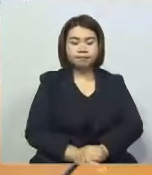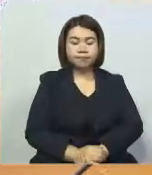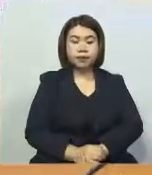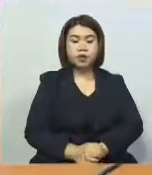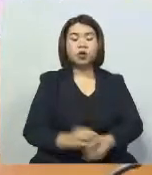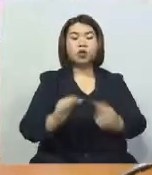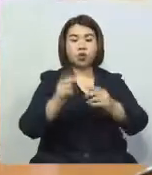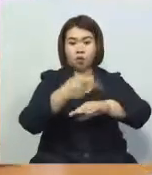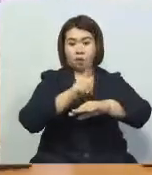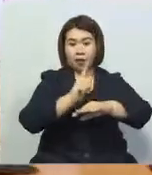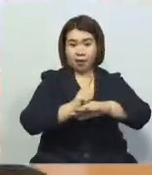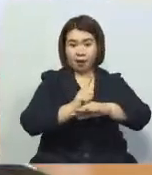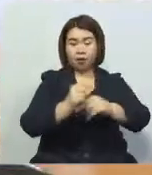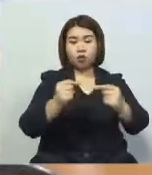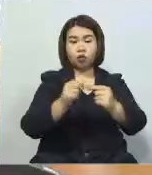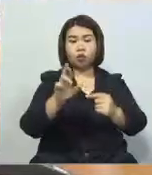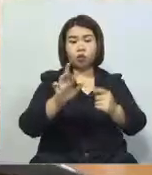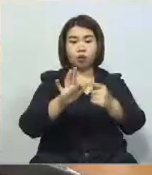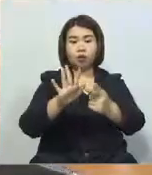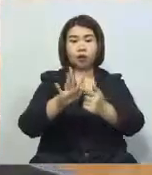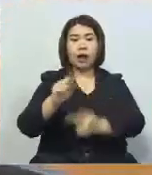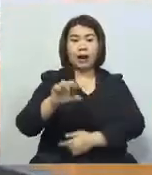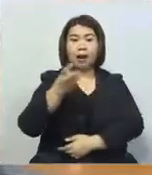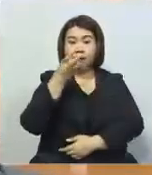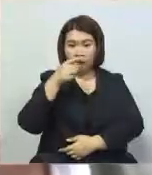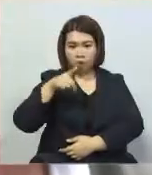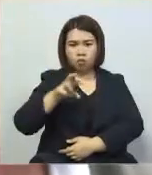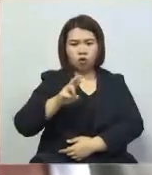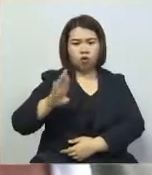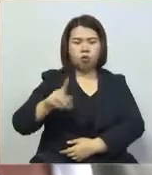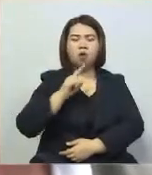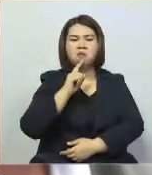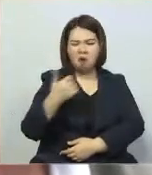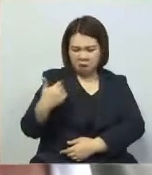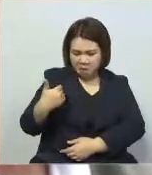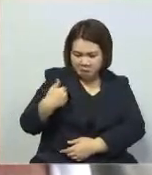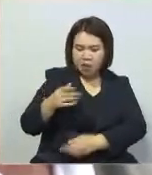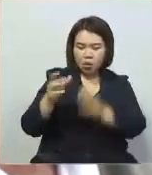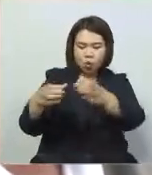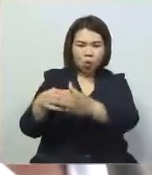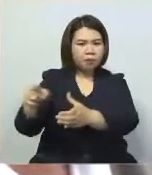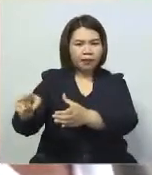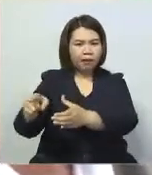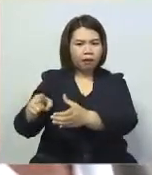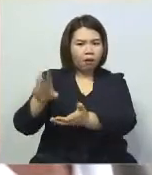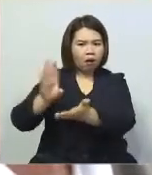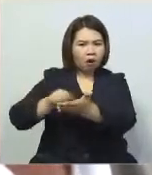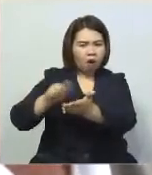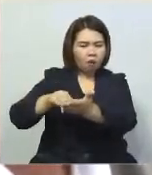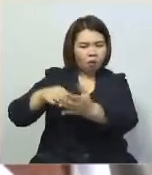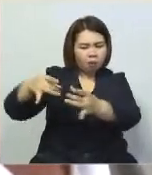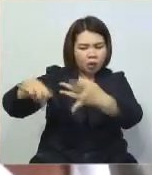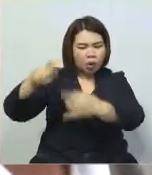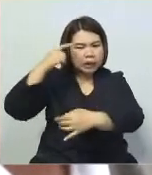ขณะที่ประธานกรรมธิการวิสามัญร่างพรบ.ข้าวนะครับก็ยอมรับครับว่ามีความพยายามในการบิดเบือนข้อมูลจากร่างพรบ.